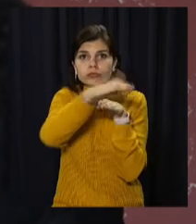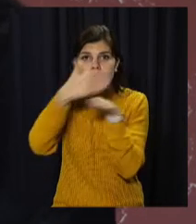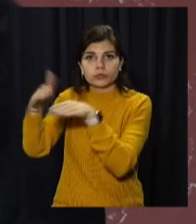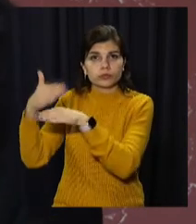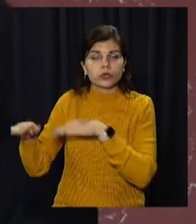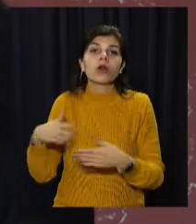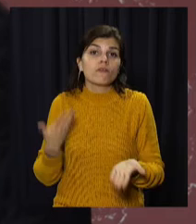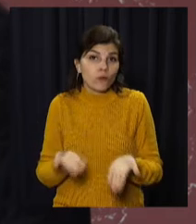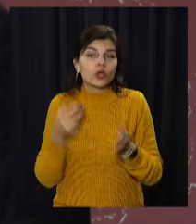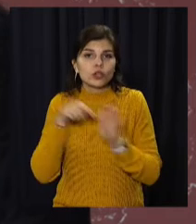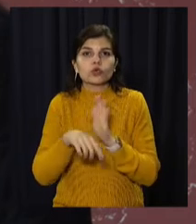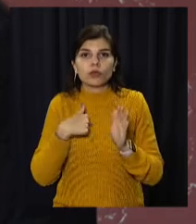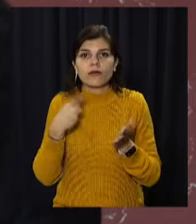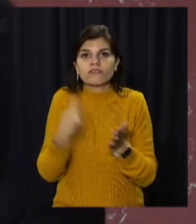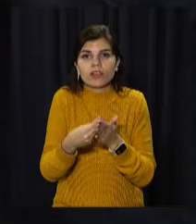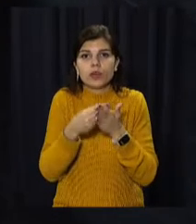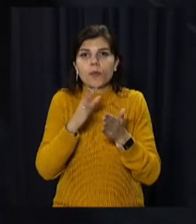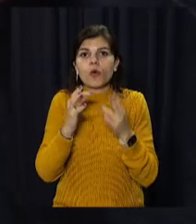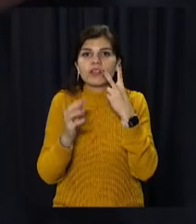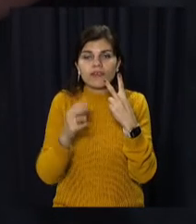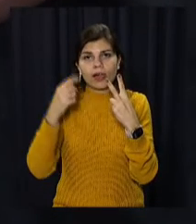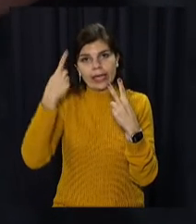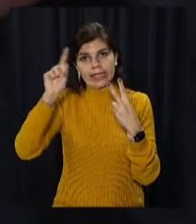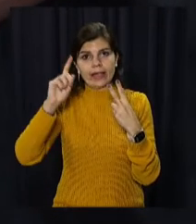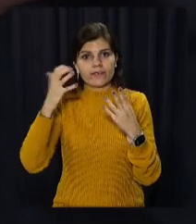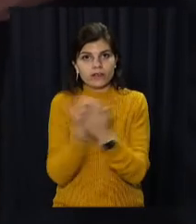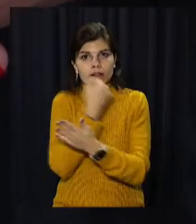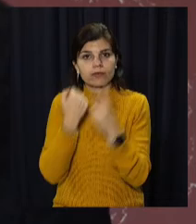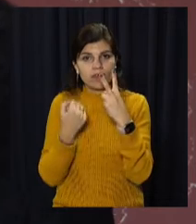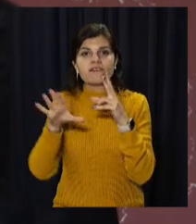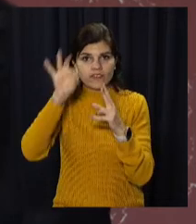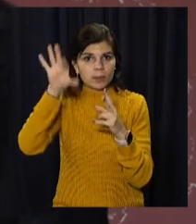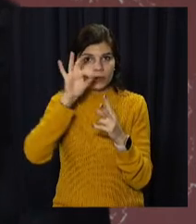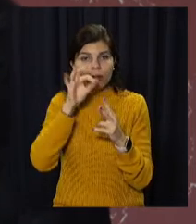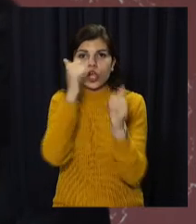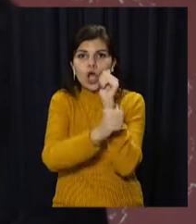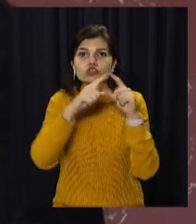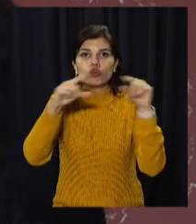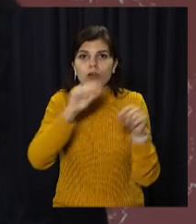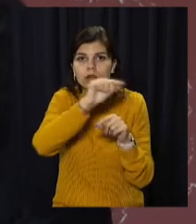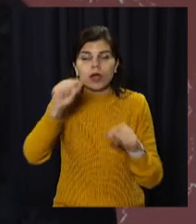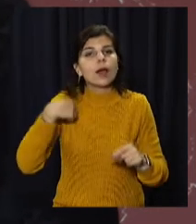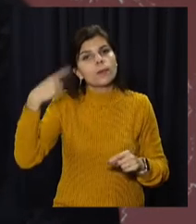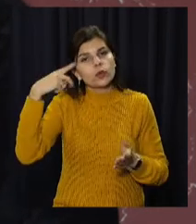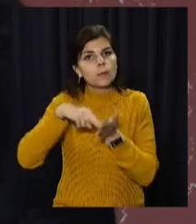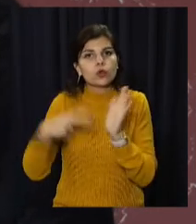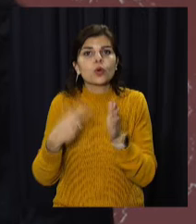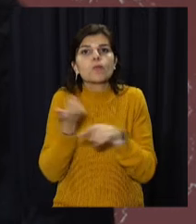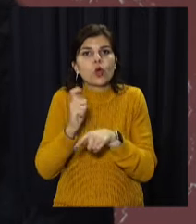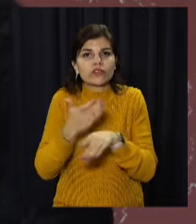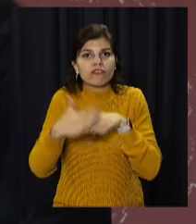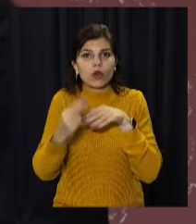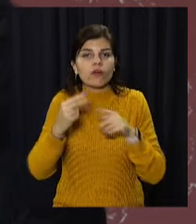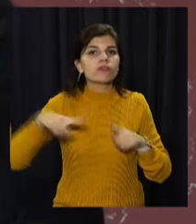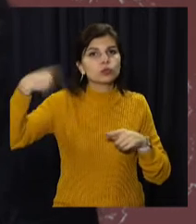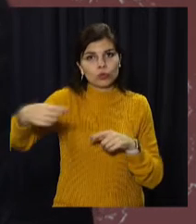відповідно в нас будуть профінансовані по 2 проекти переможці з кожного навчального закладу. Плануємо виділяти більше коштів вже в наступному